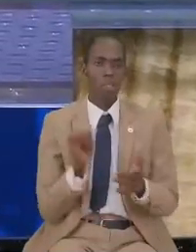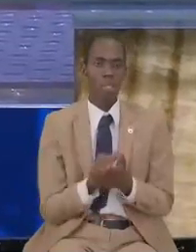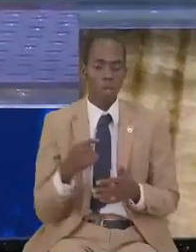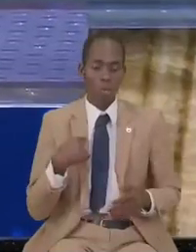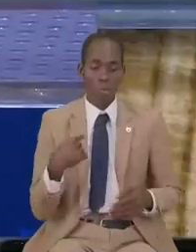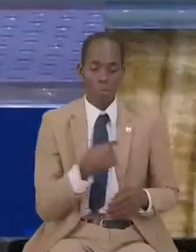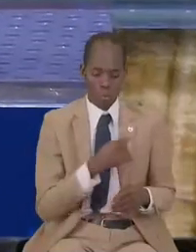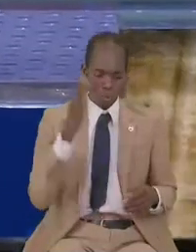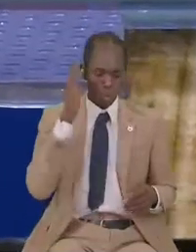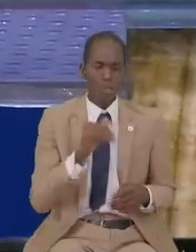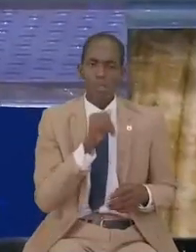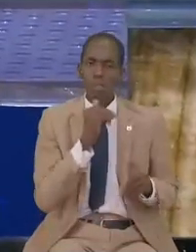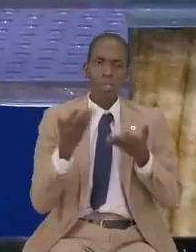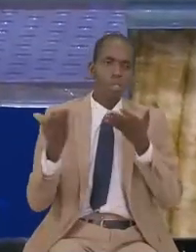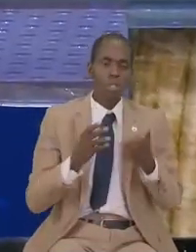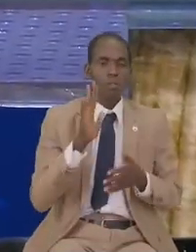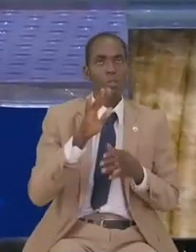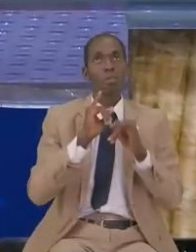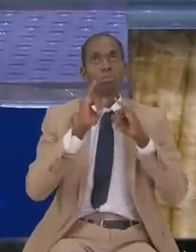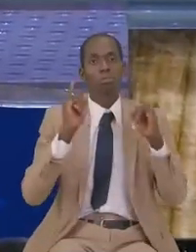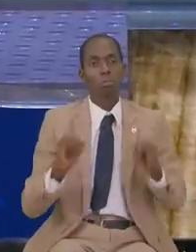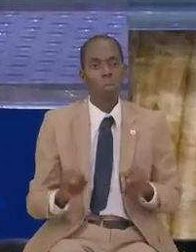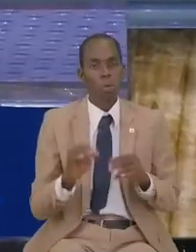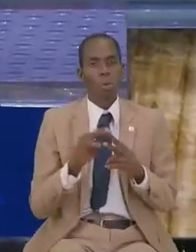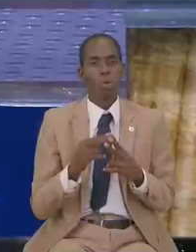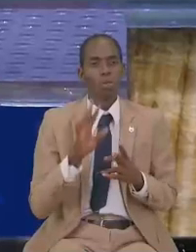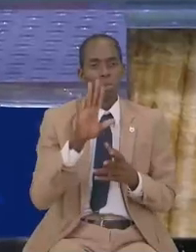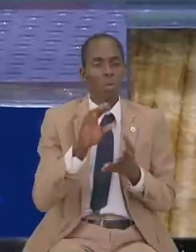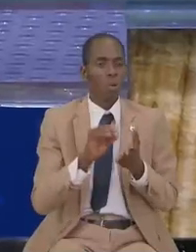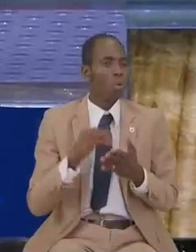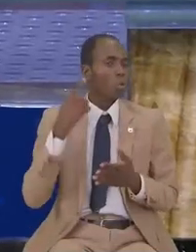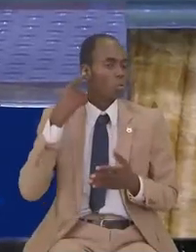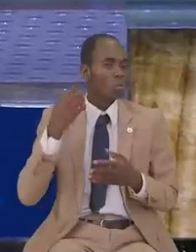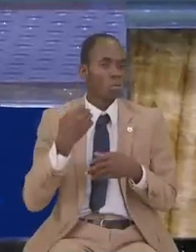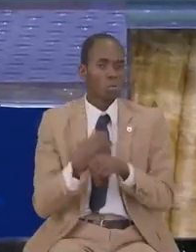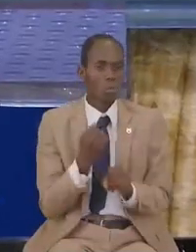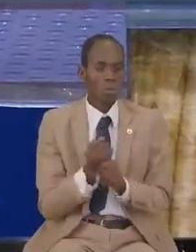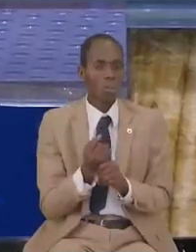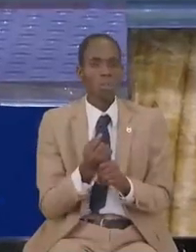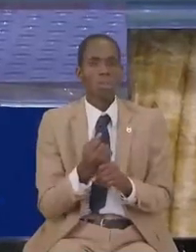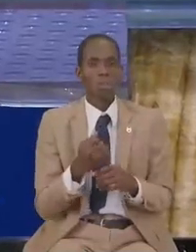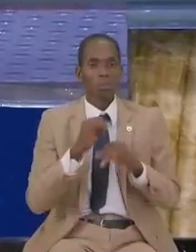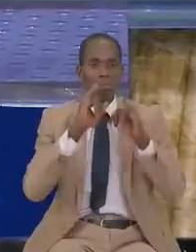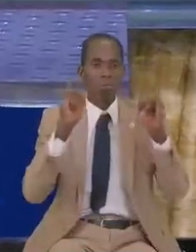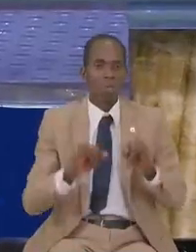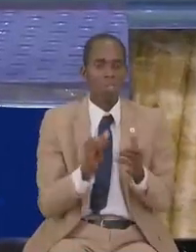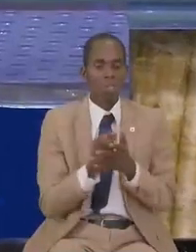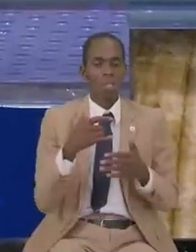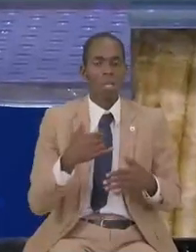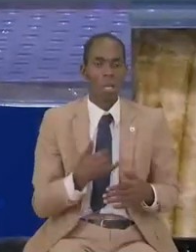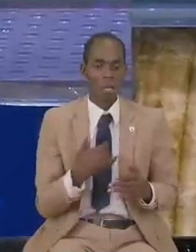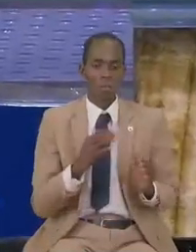servirons pas tes dieux et que nous n'adorerons pas la statue d'or que tu as élevée. Ce sont de